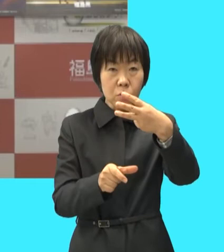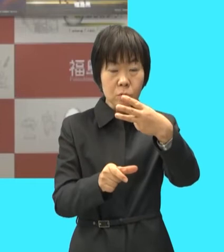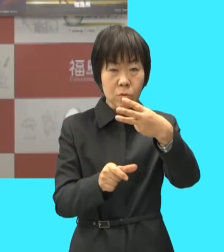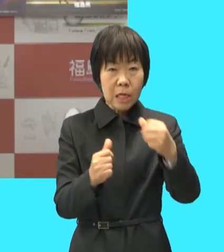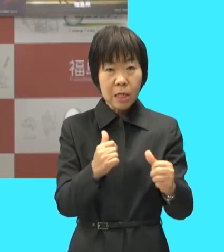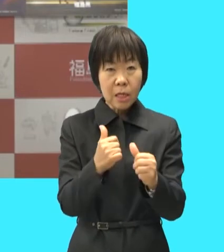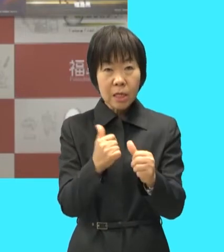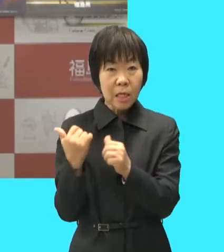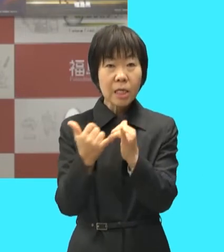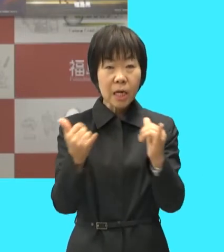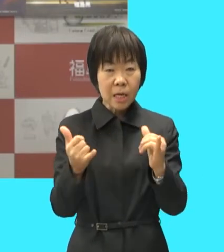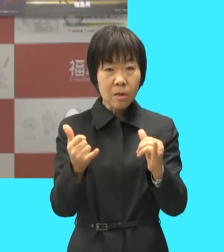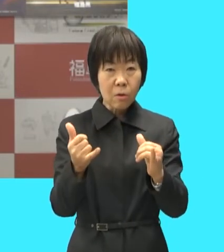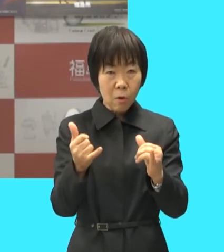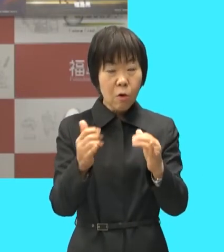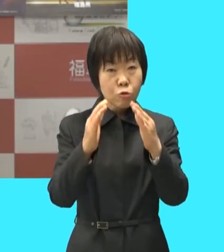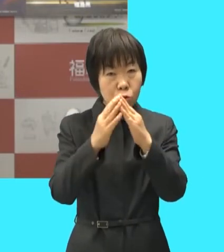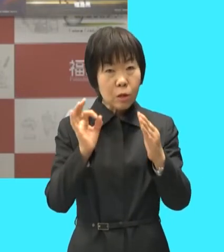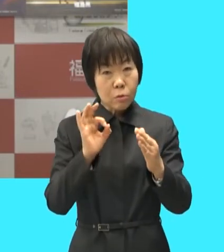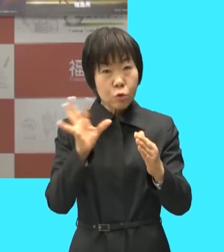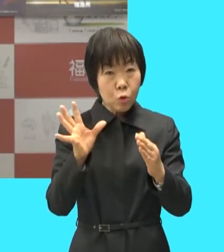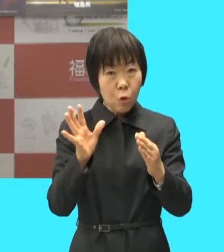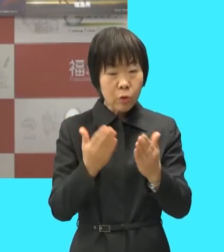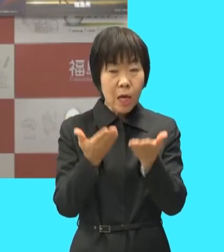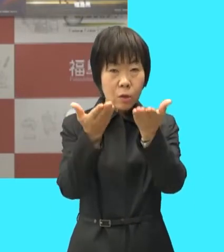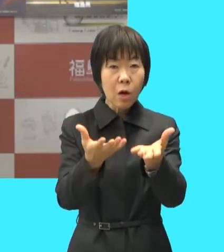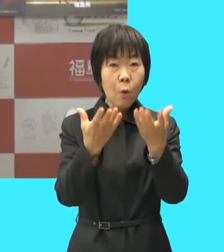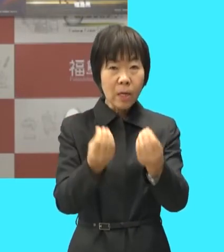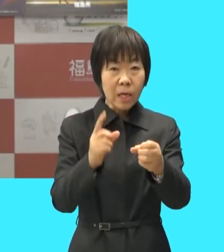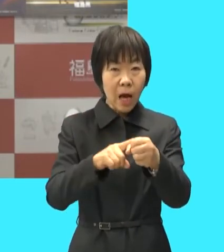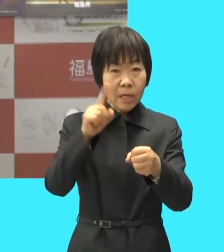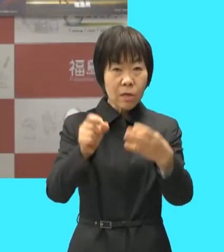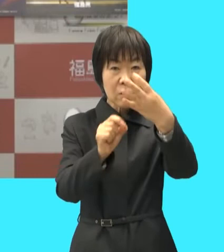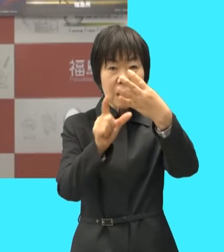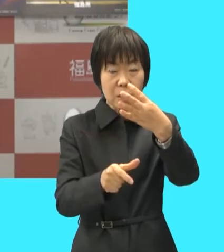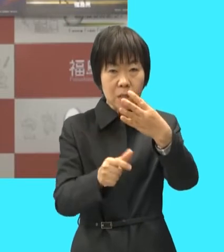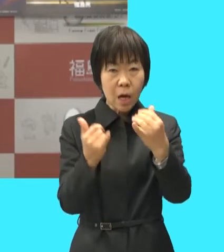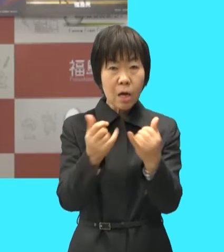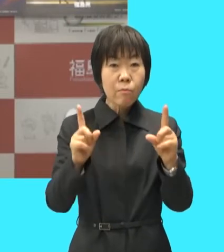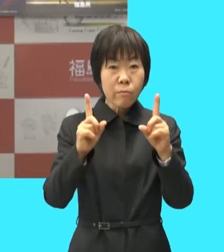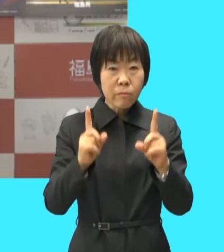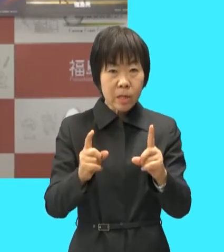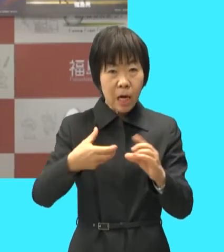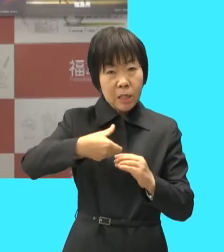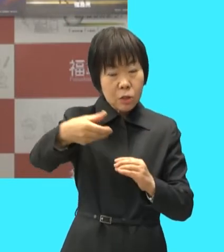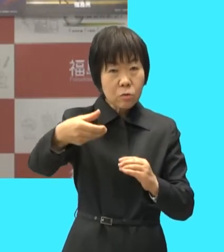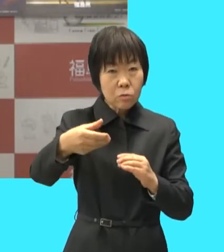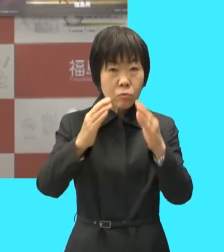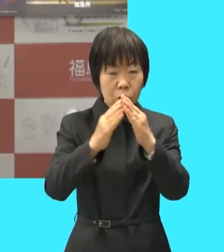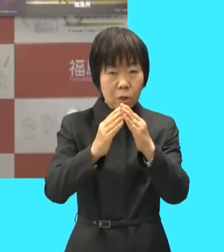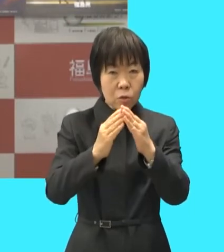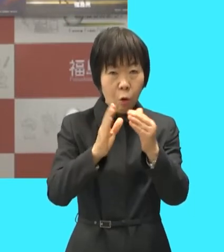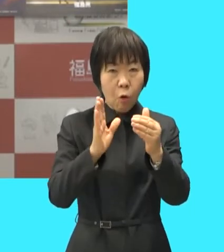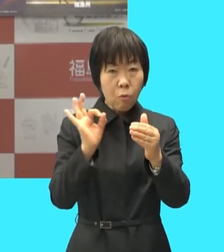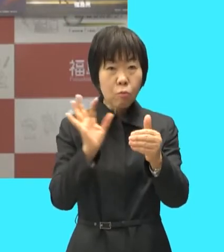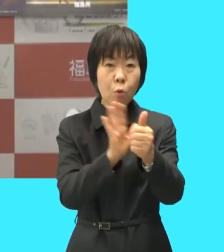難者への住宅の無償提供が終わり、来年の4月にはですね、民間賃貸住宅の家賃補助が終わったり、